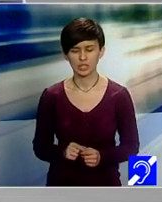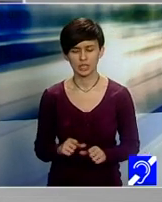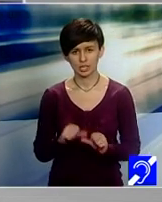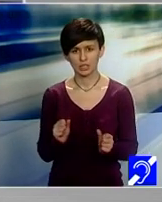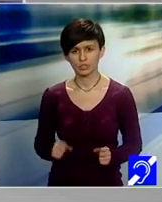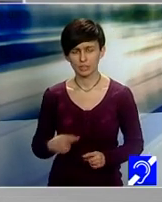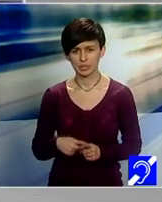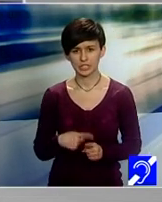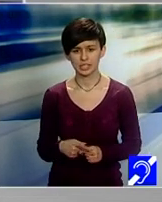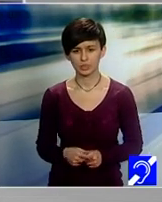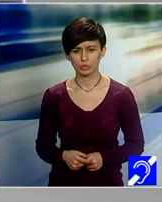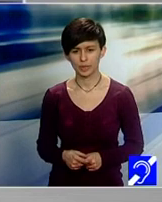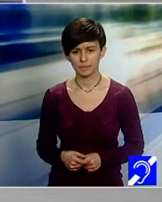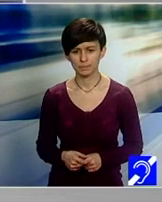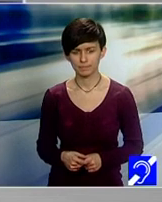ca în acest număr să avem